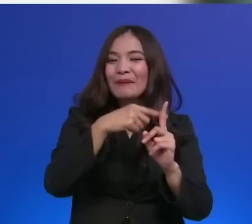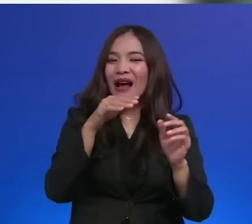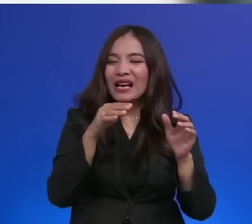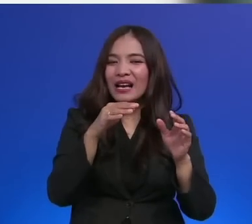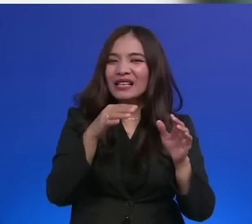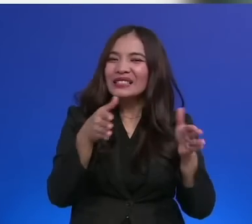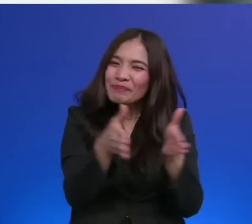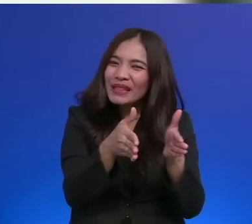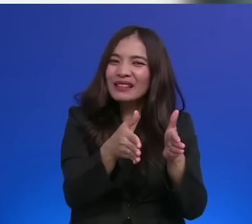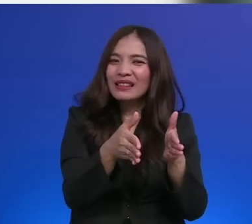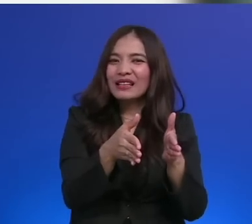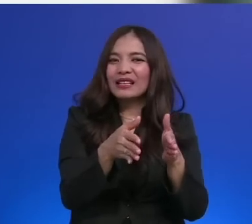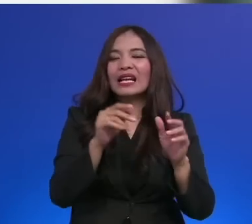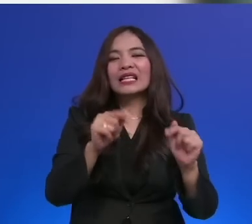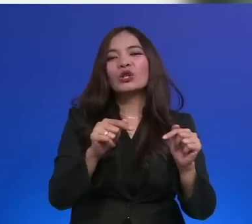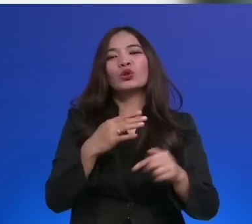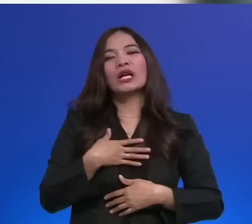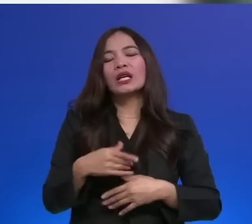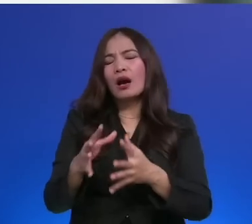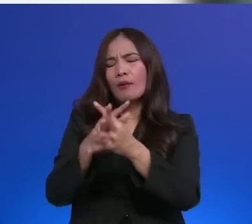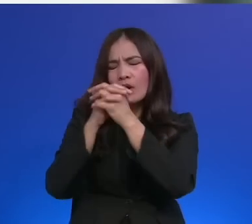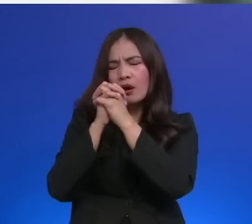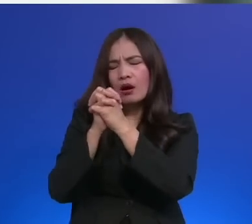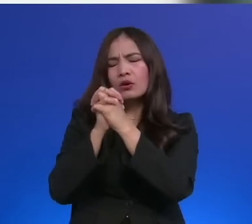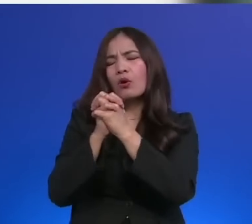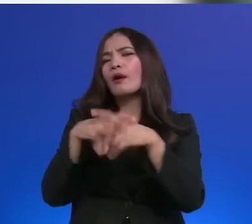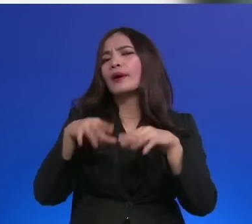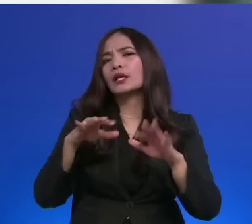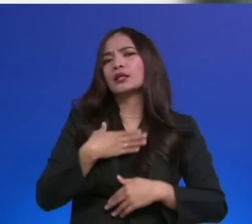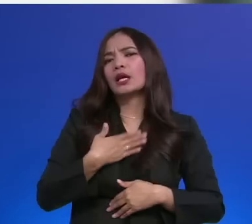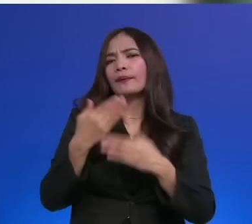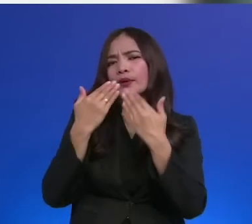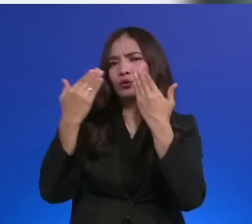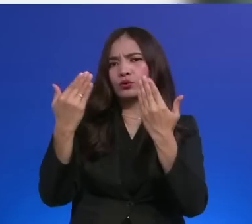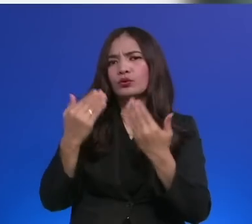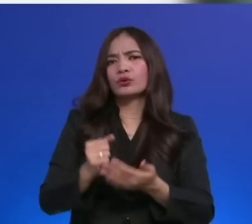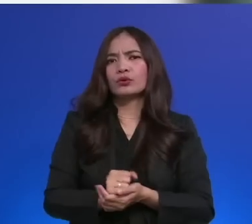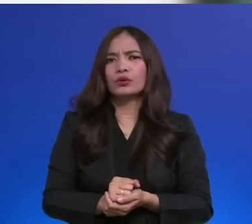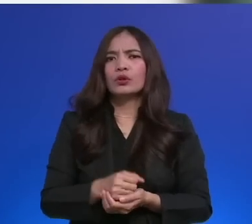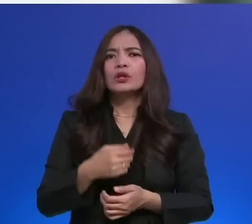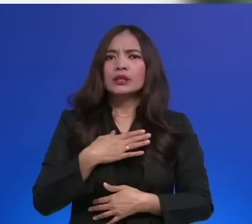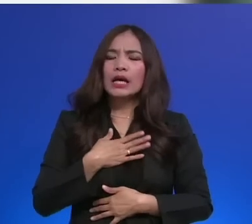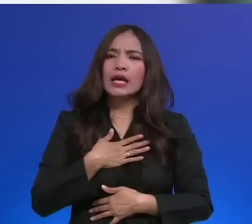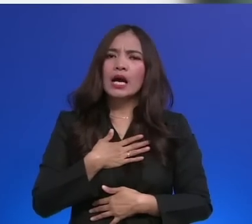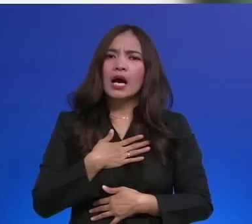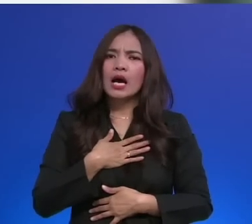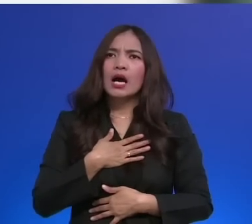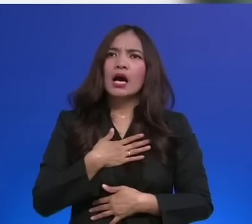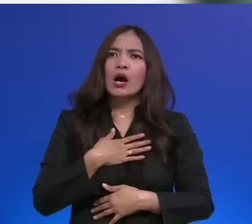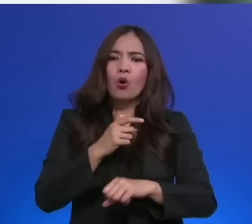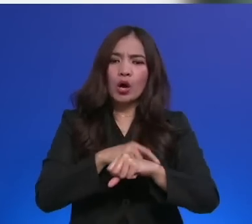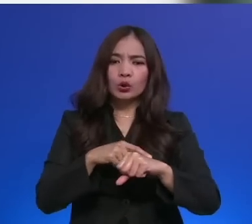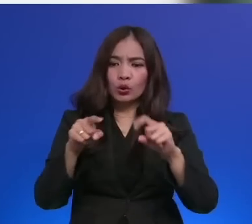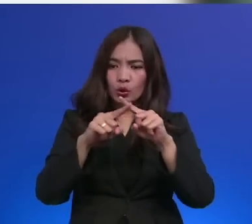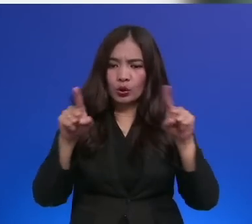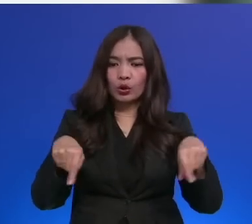orang. Di situ saya banyak berdoa. Saya bersyukur, saudara. Ya, saya membawa iPad, dari iPad saya bisa